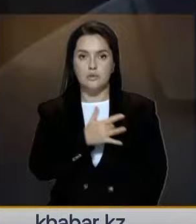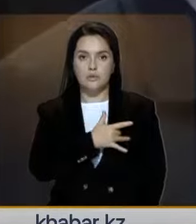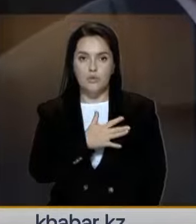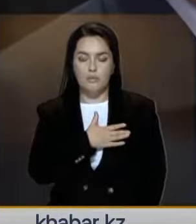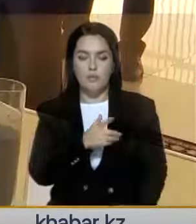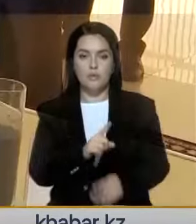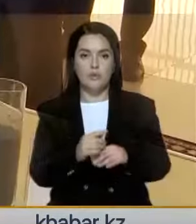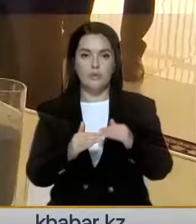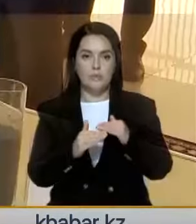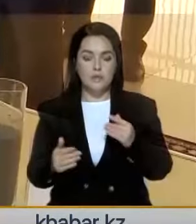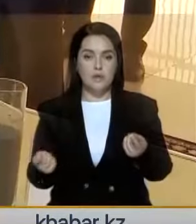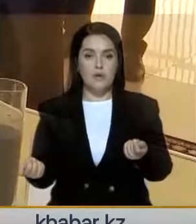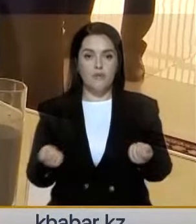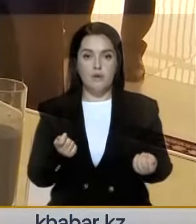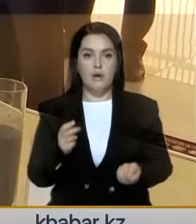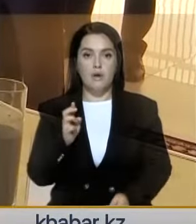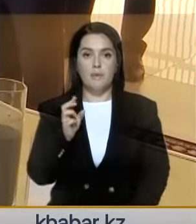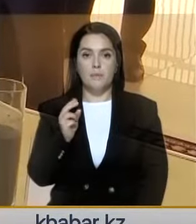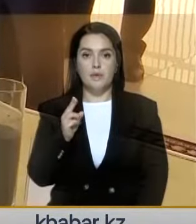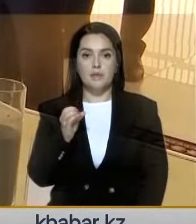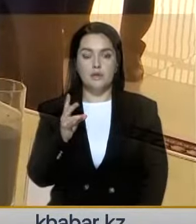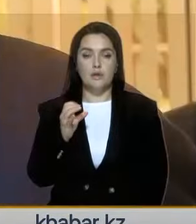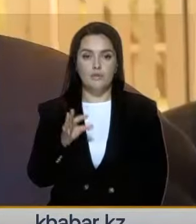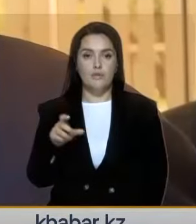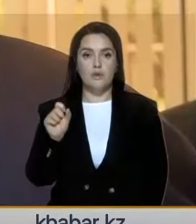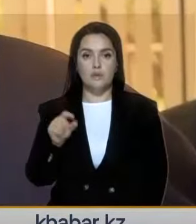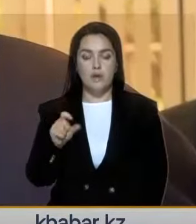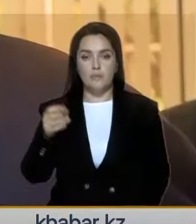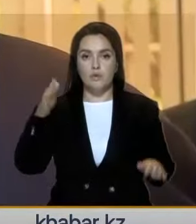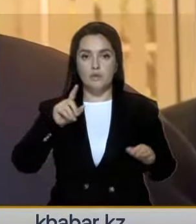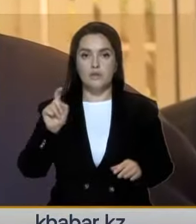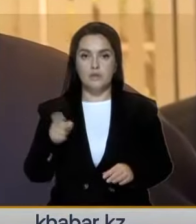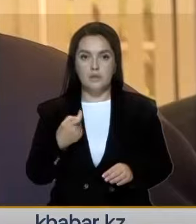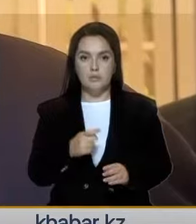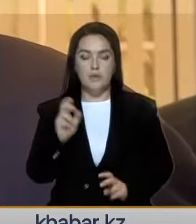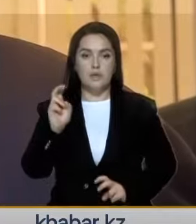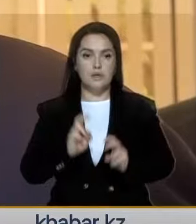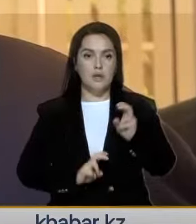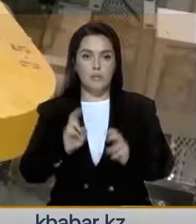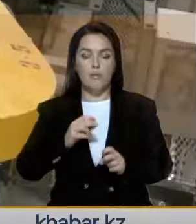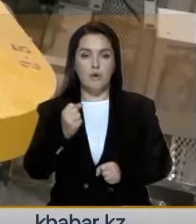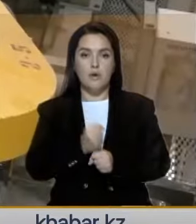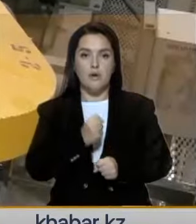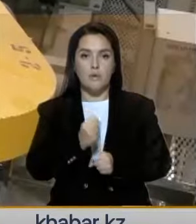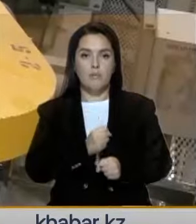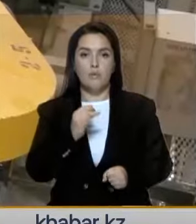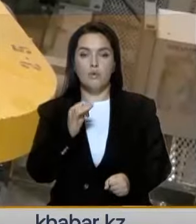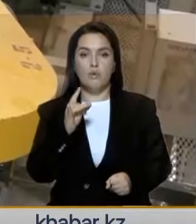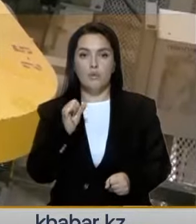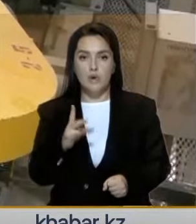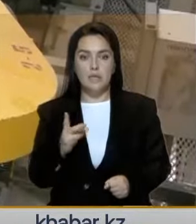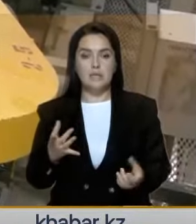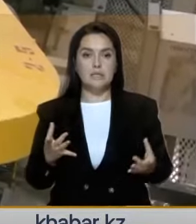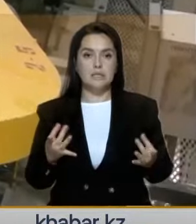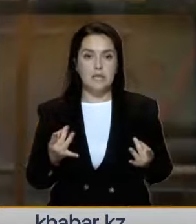от местных властей. Также Олжас Бектенов посетил Степногорский горно-химический комбинат. Предприятие занимается переработкой ураносодержащего сырья.